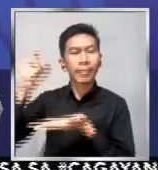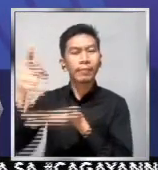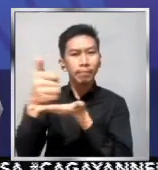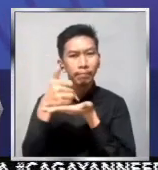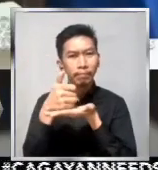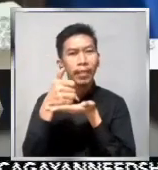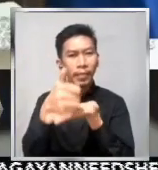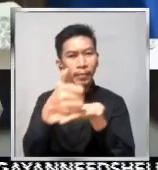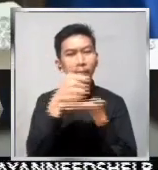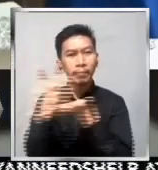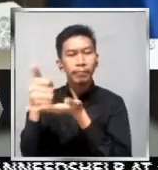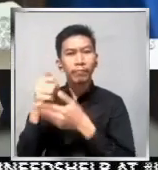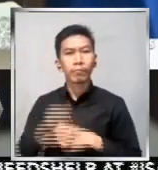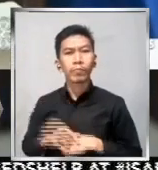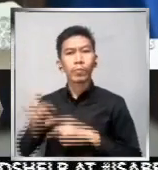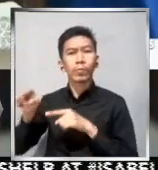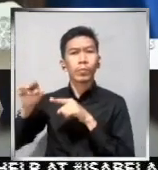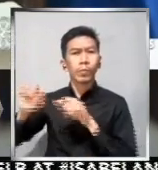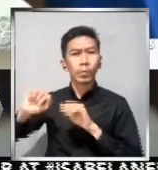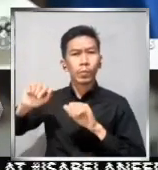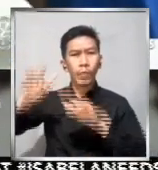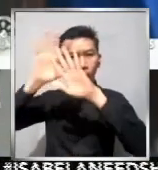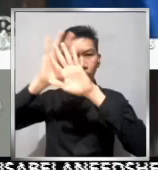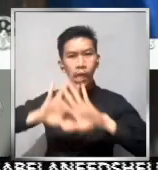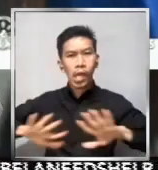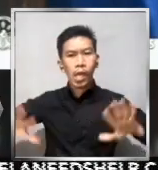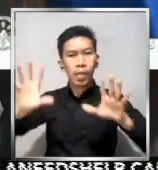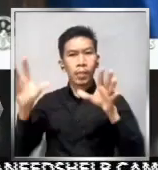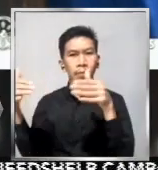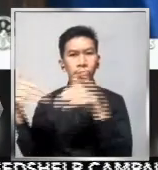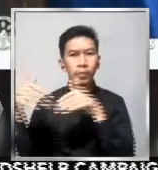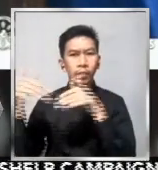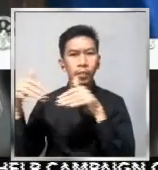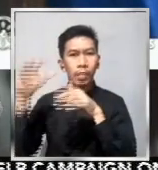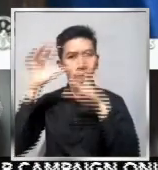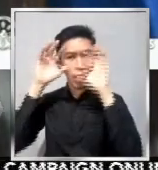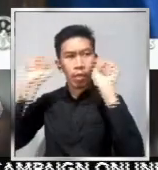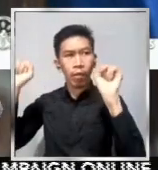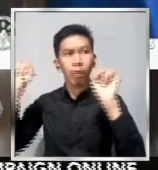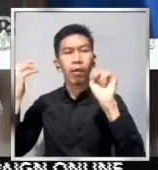ang Pangulo nang itape niya ang public address na ito. Kaya natin to.